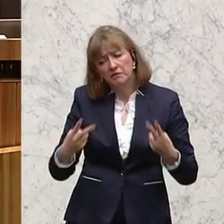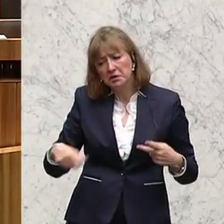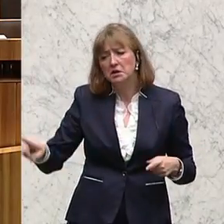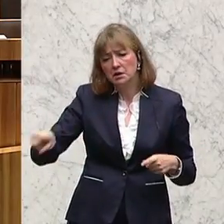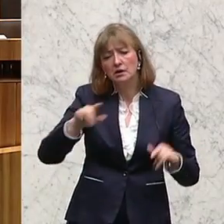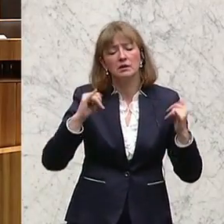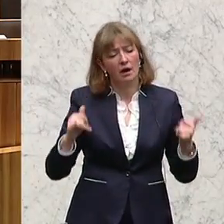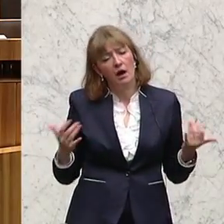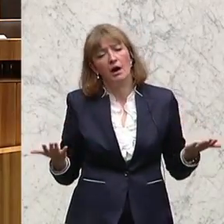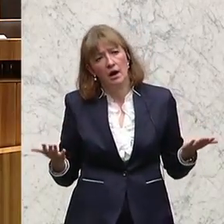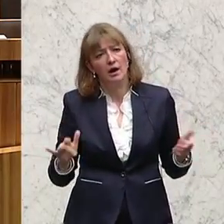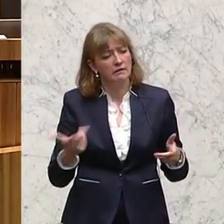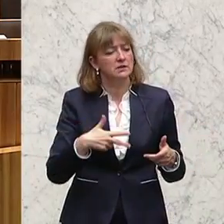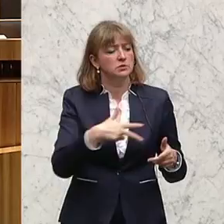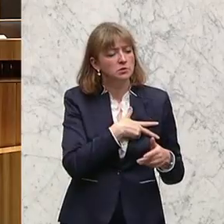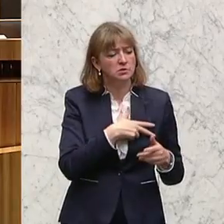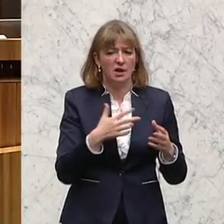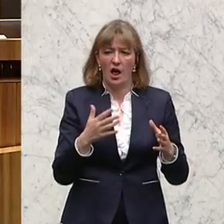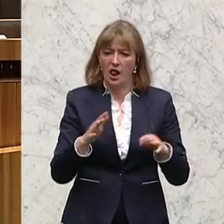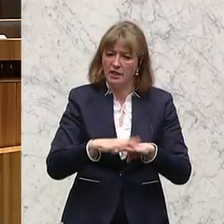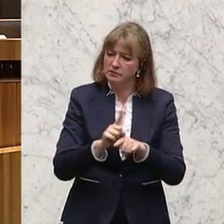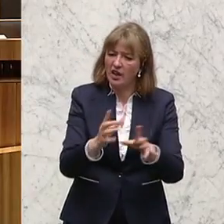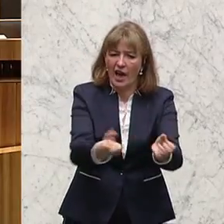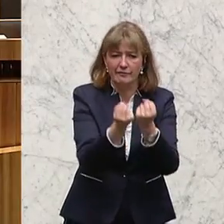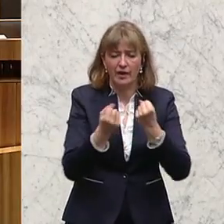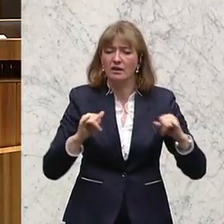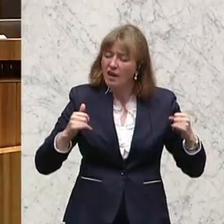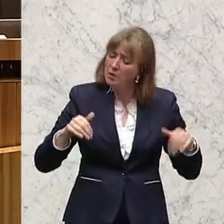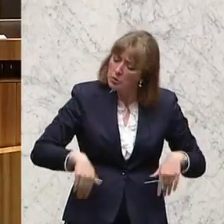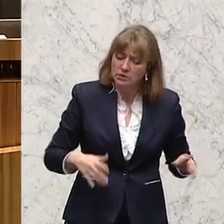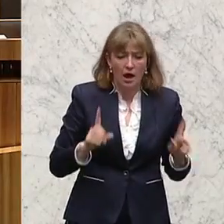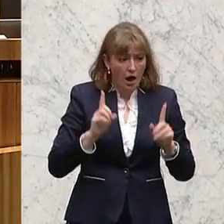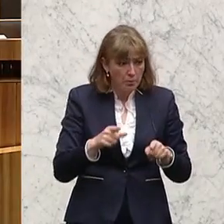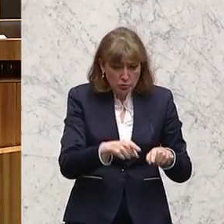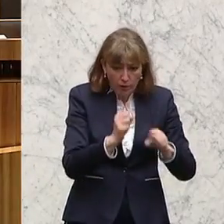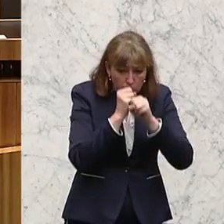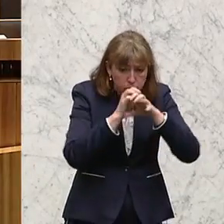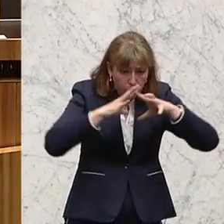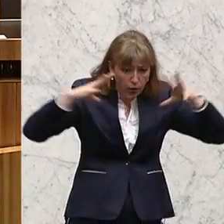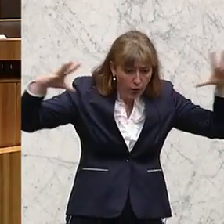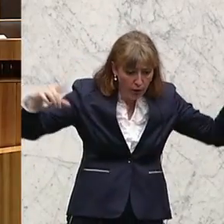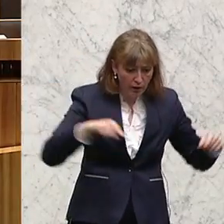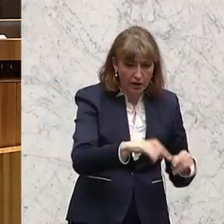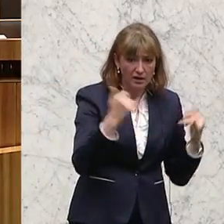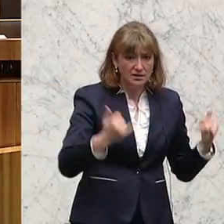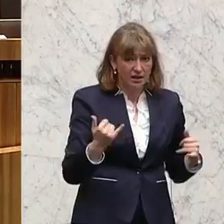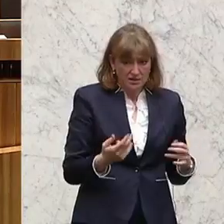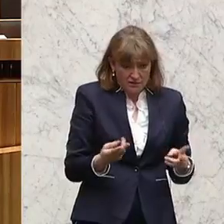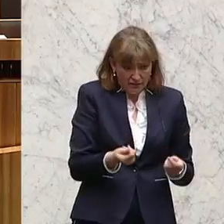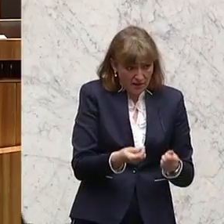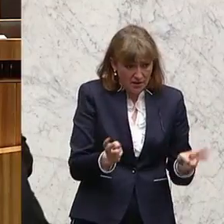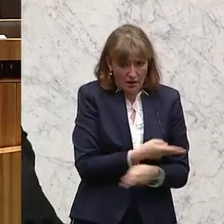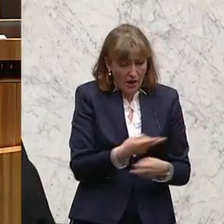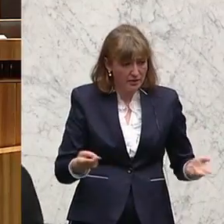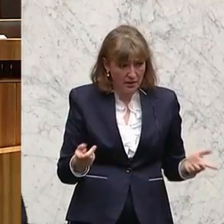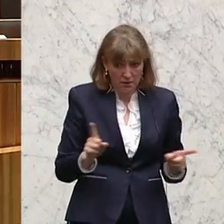wieder solche geben wird, die wir im sozialen Netz auffangen müssen. Nur hat man das dermaßen aufgebauscht, dass es in der Zwischenzeit kaum mehr finanzierbar ist. Sie legen